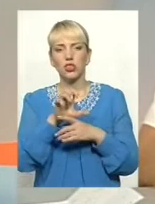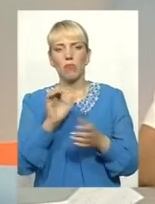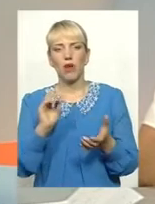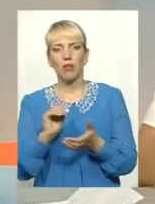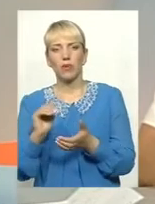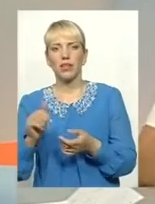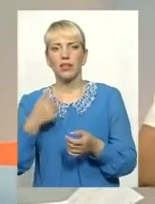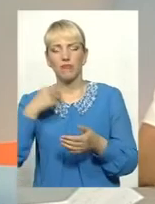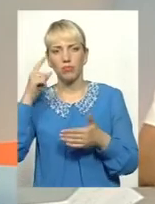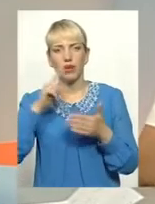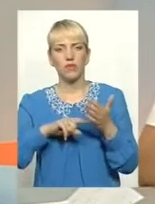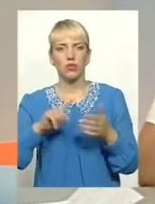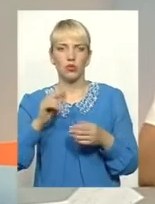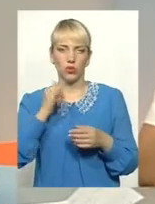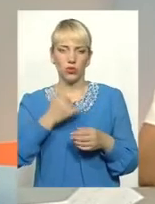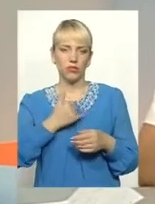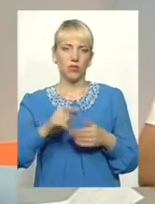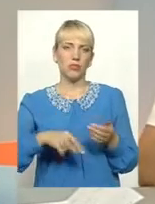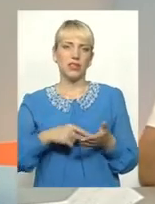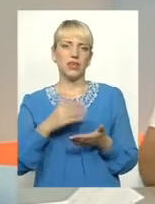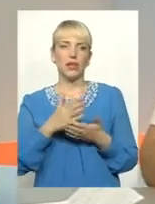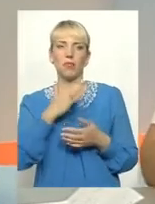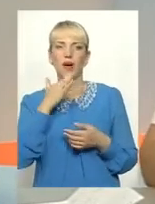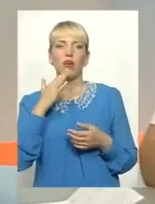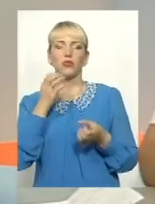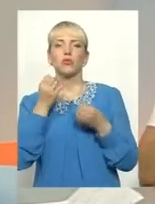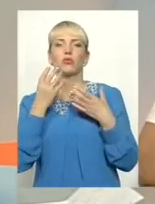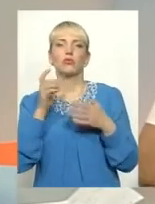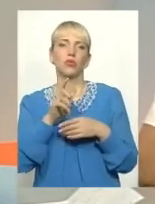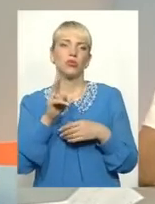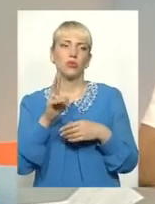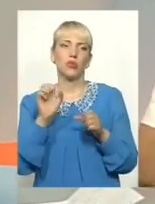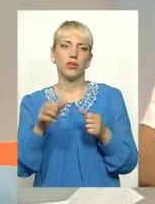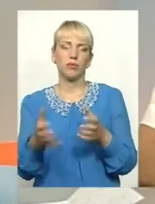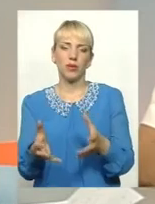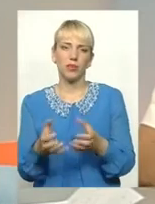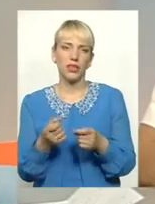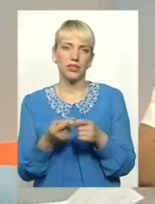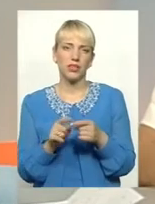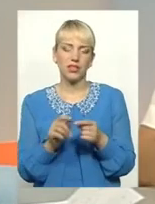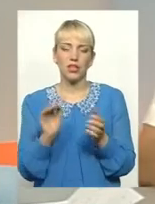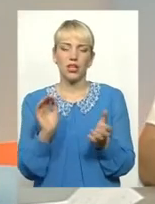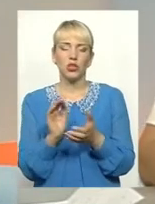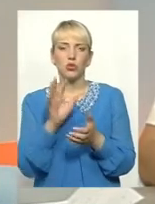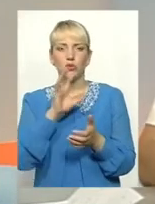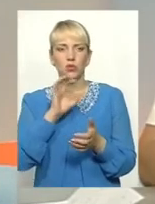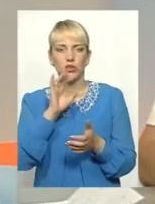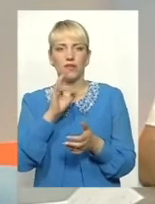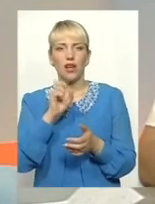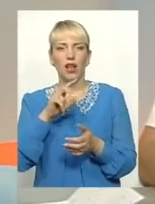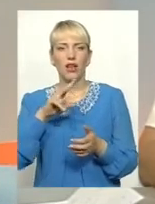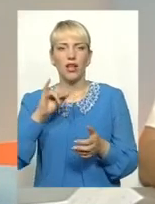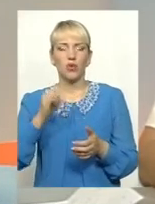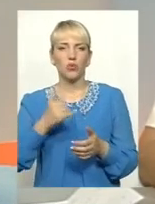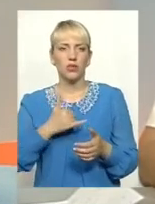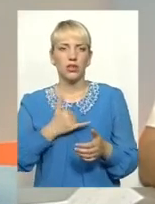багато добрих людей, які знайшлись би і могли би брати цих маленьких цуциків. Але в нас, ну я не знаю,